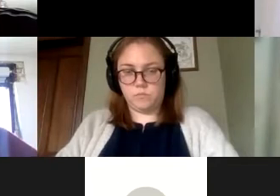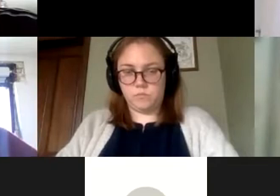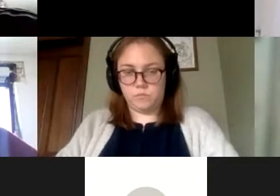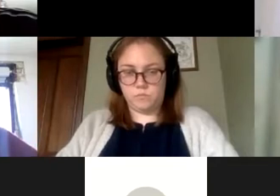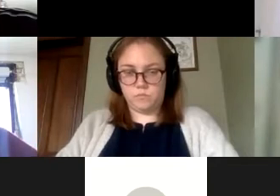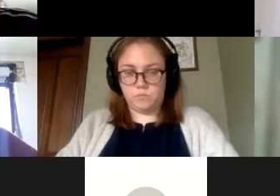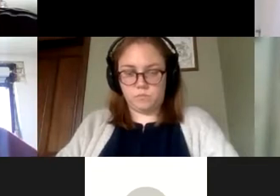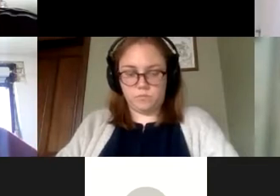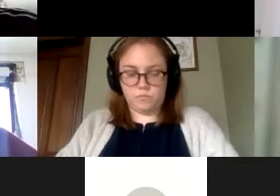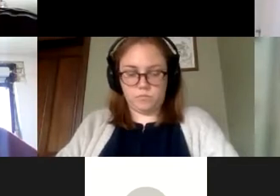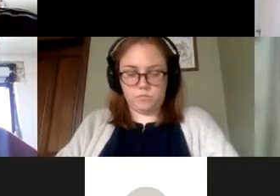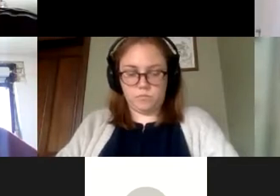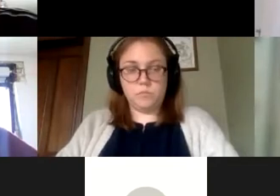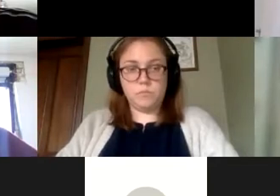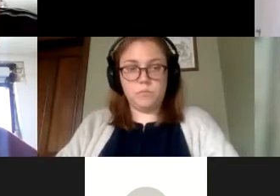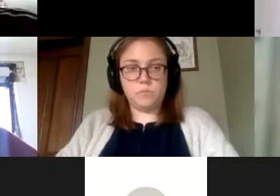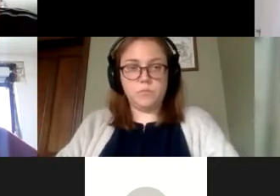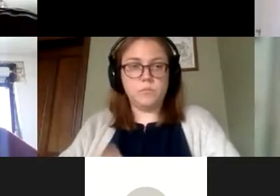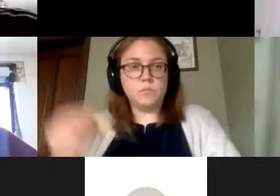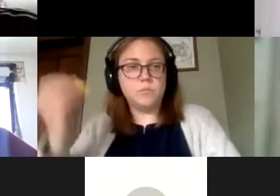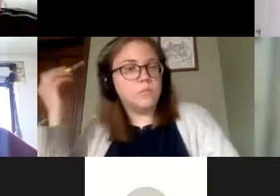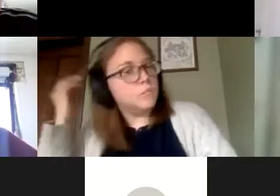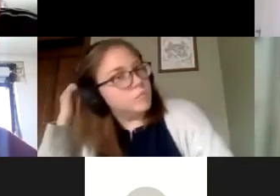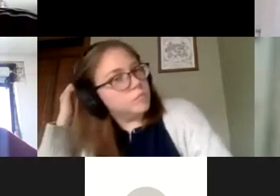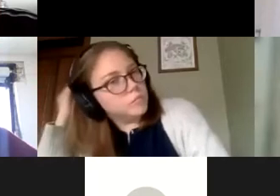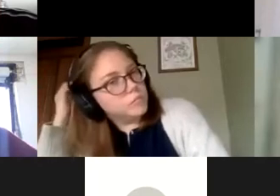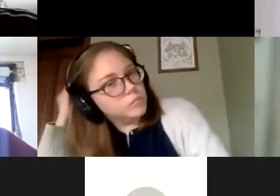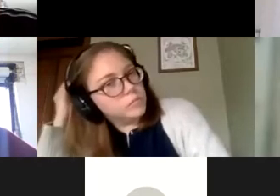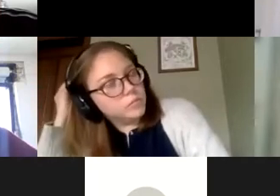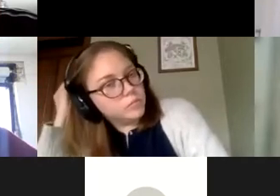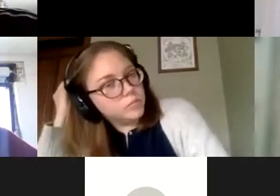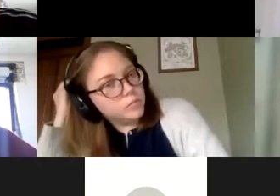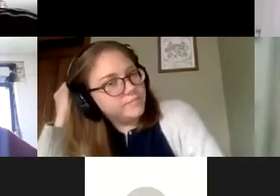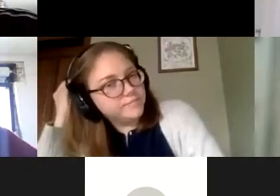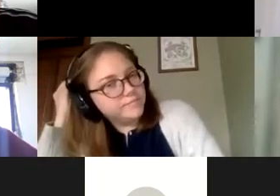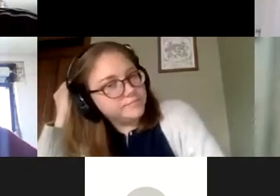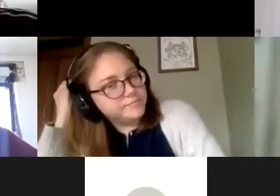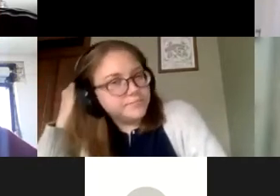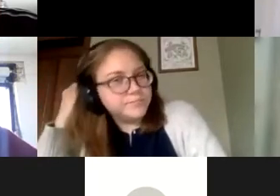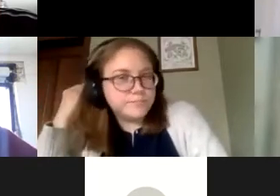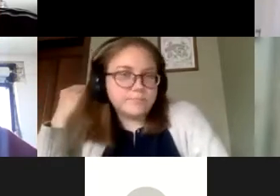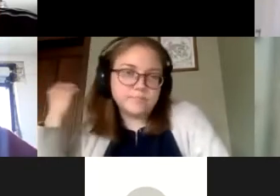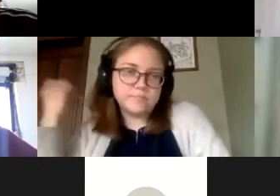burgemeestersoverleg allemaal wil bepalen. Maar we kunnen maar proberen om in een beetje te beïnvloeden.